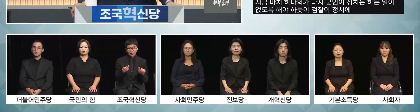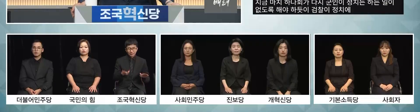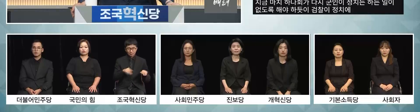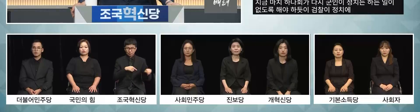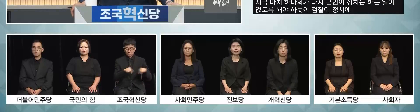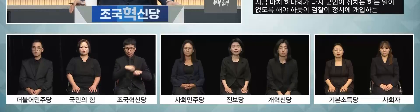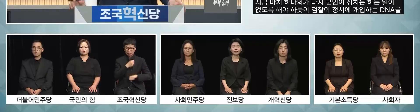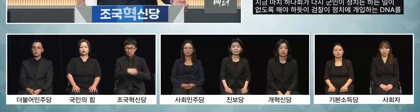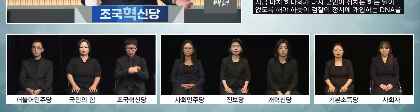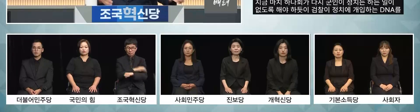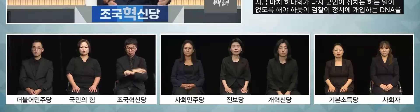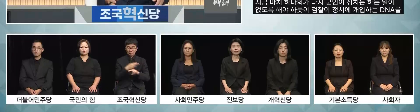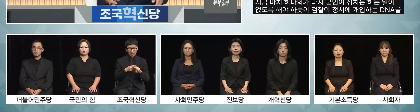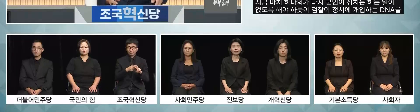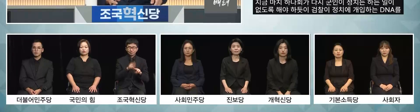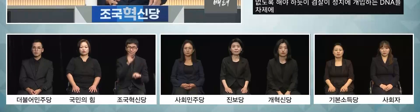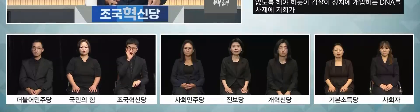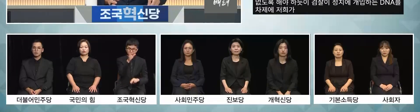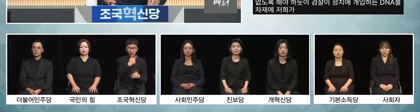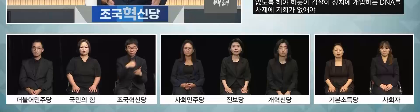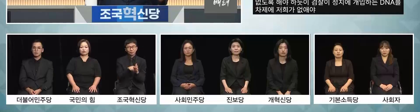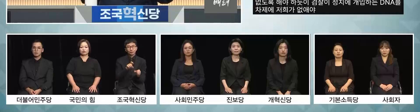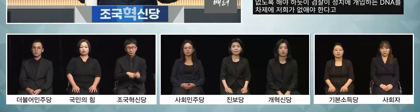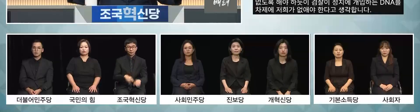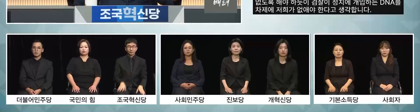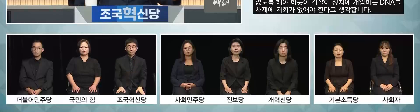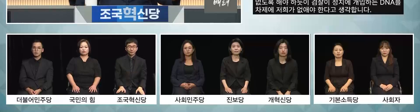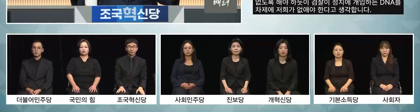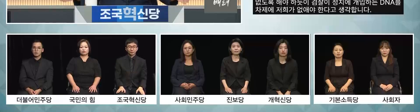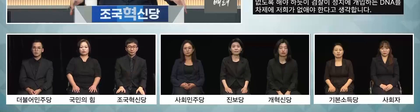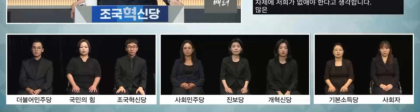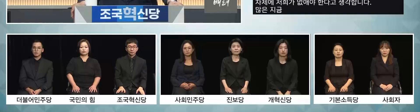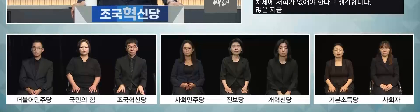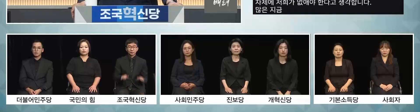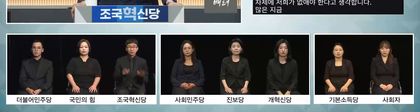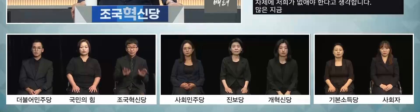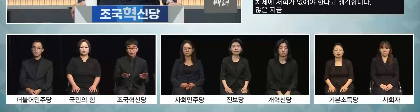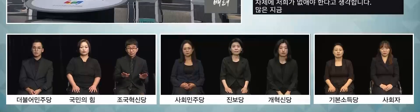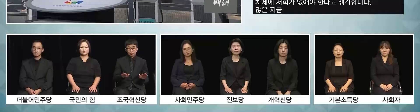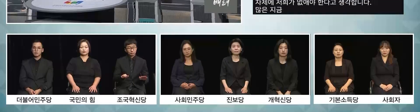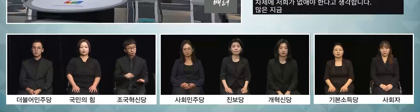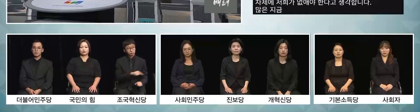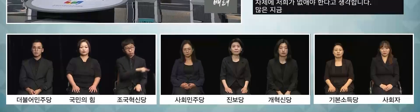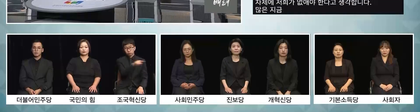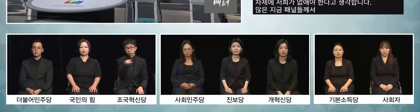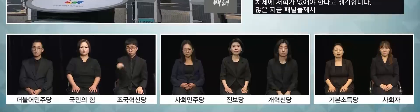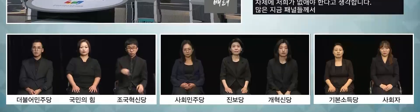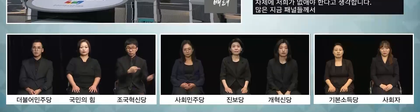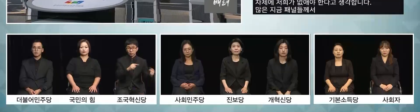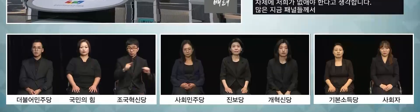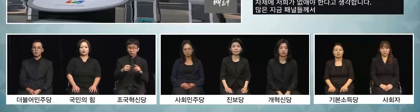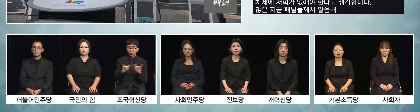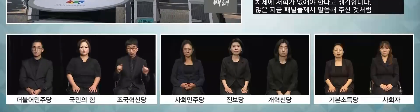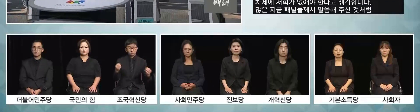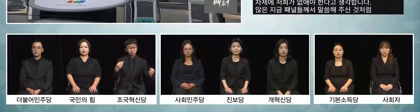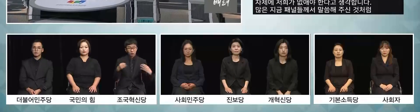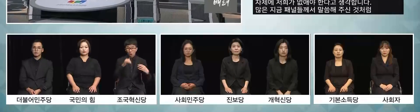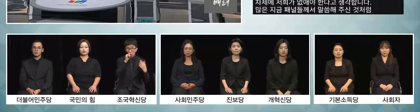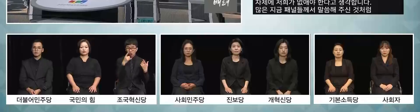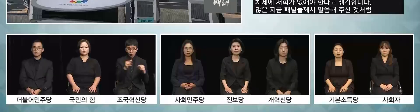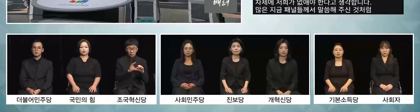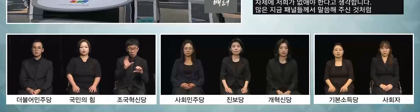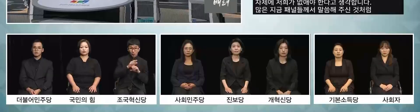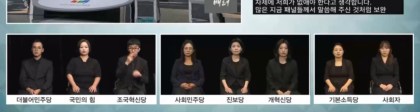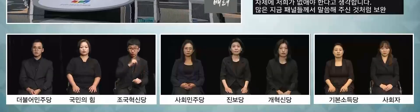차제에 저희가 없애야 된다라고 생각합니다. 많은 지금 패널들께서 말씀 주신 것처럼 보완 수사권이라는